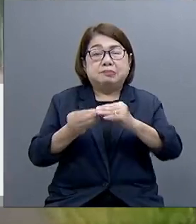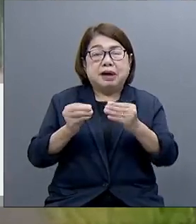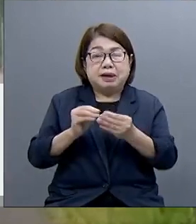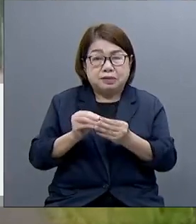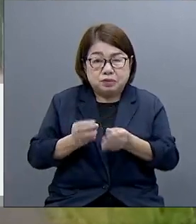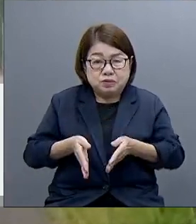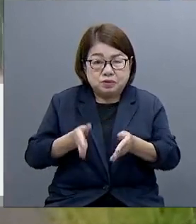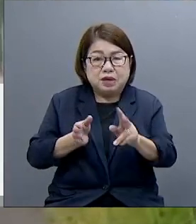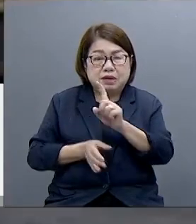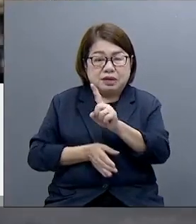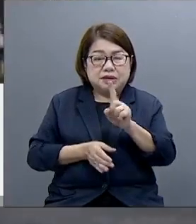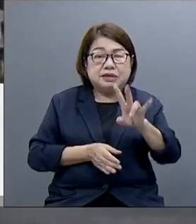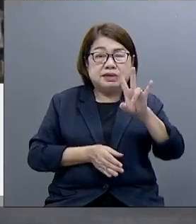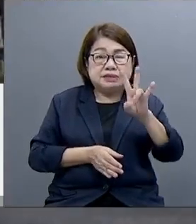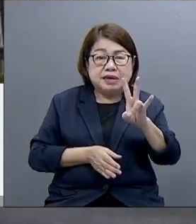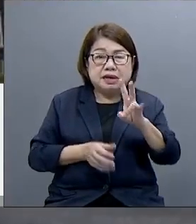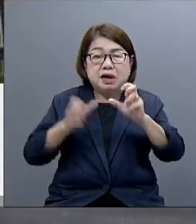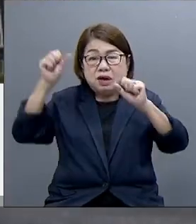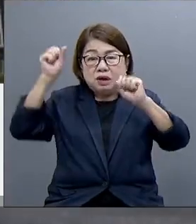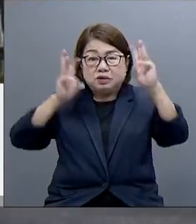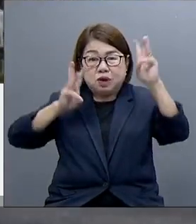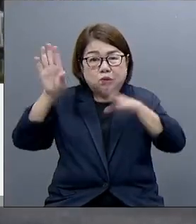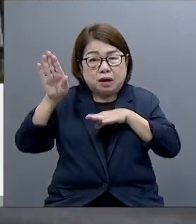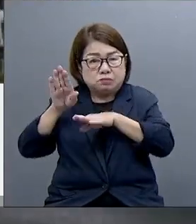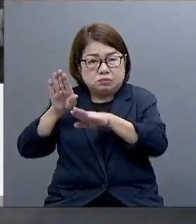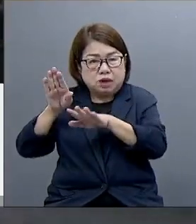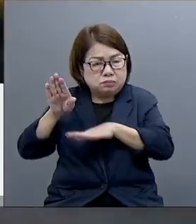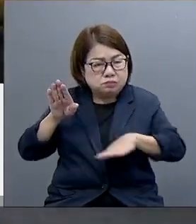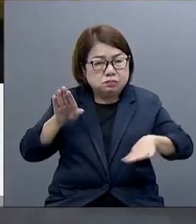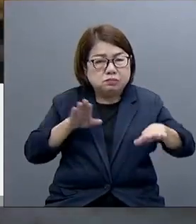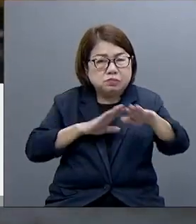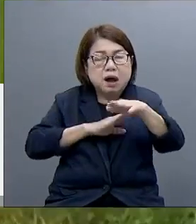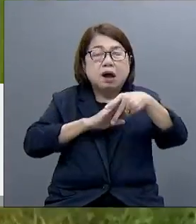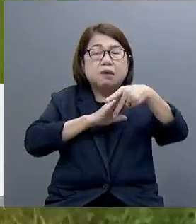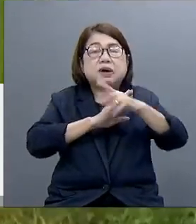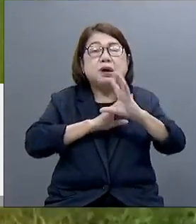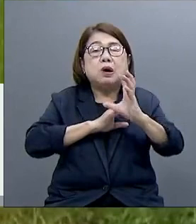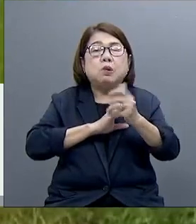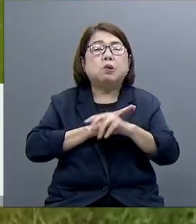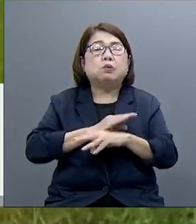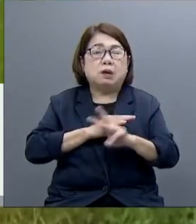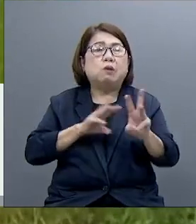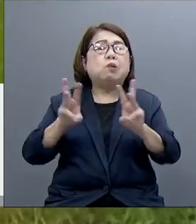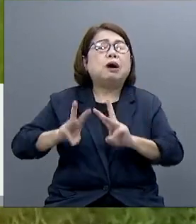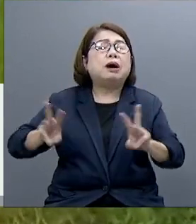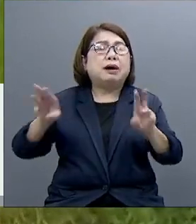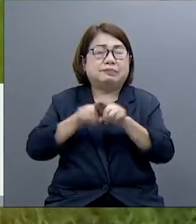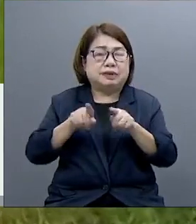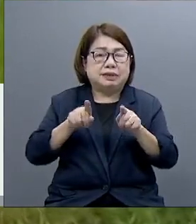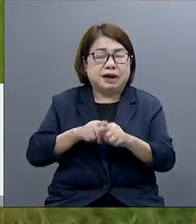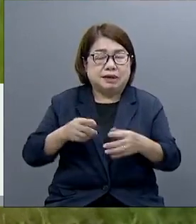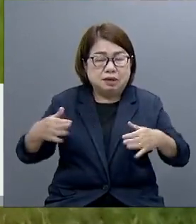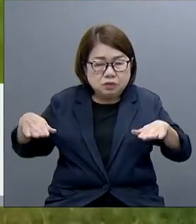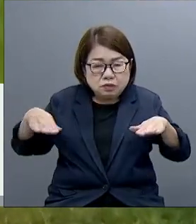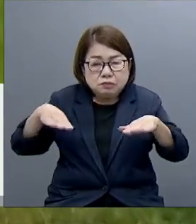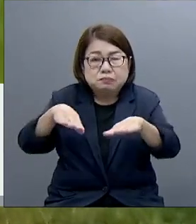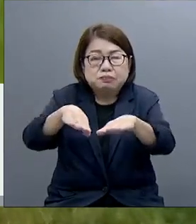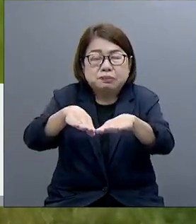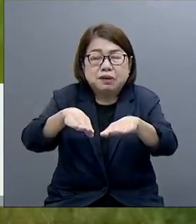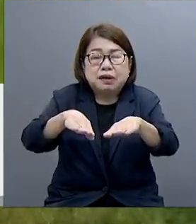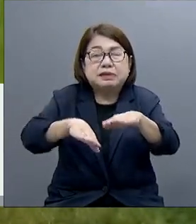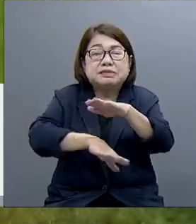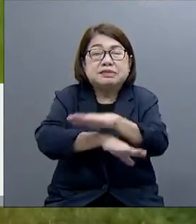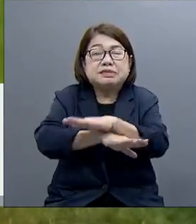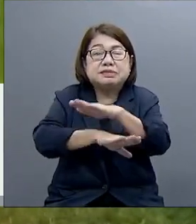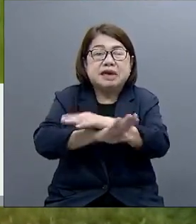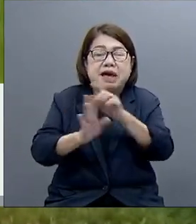ทางเลี่ยงนครสวรรค์ไปที่พิษณุโลกรถก็บางตานะคะส่วนที่คอขวดแยกเดชาติวงศ์นะคะซึ่งมักจะเป็น